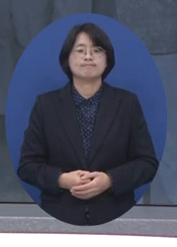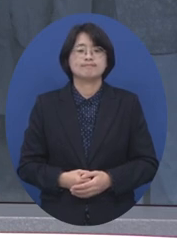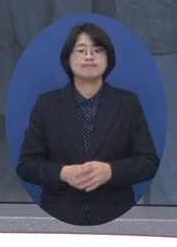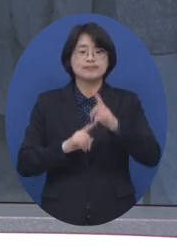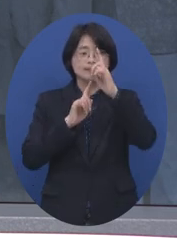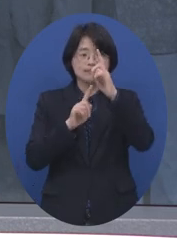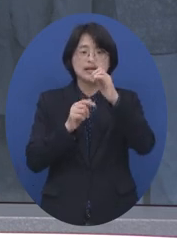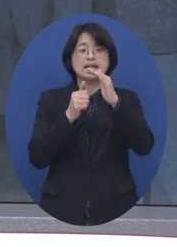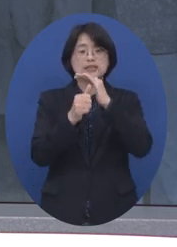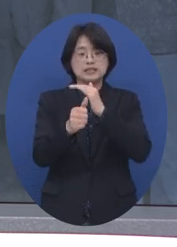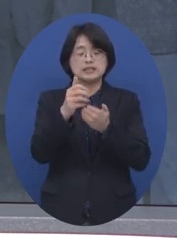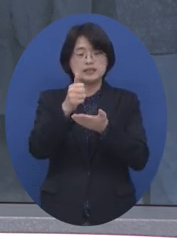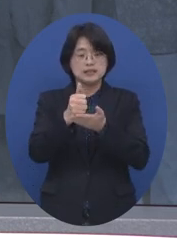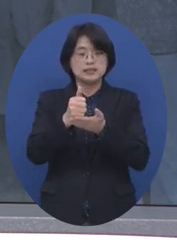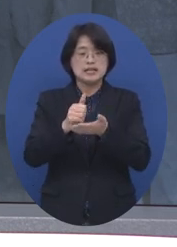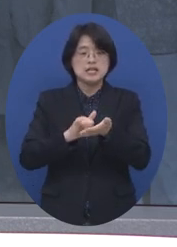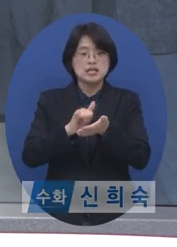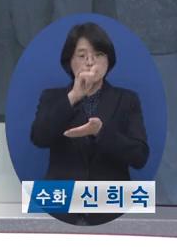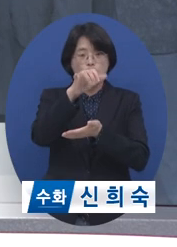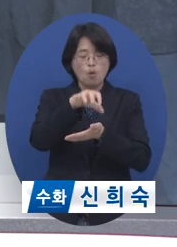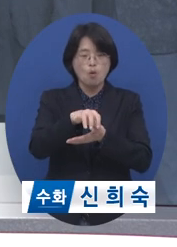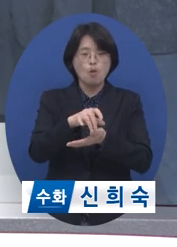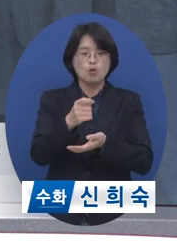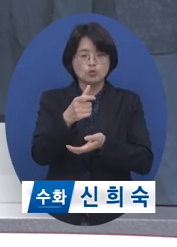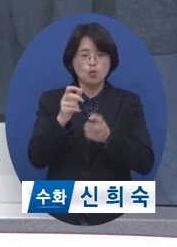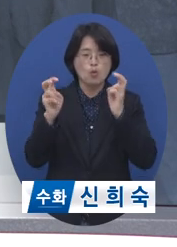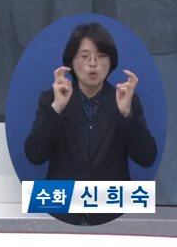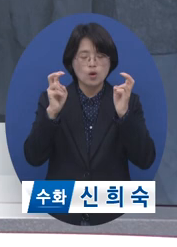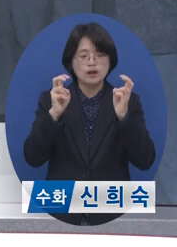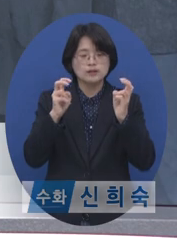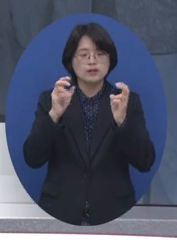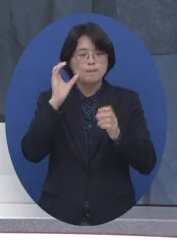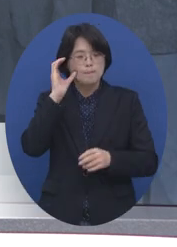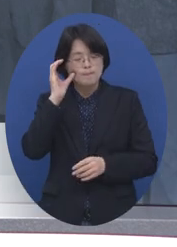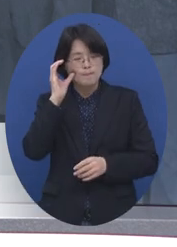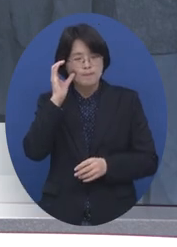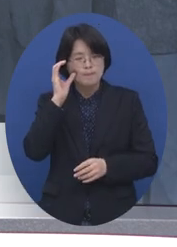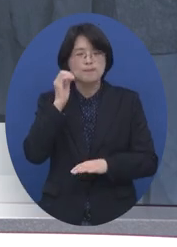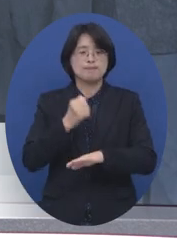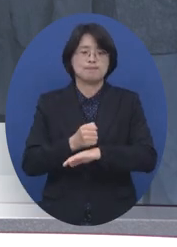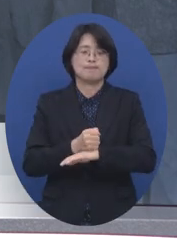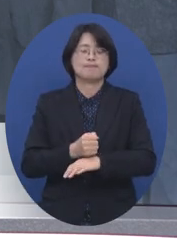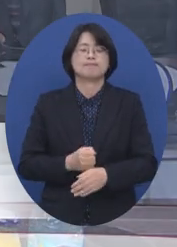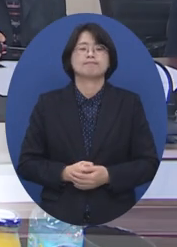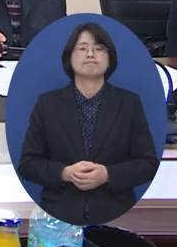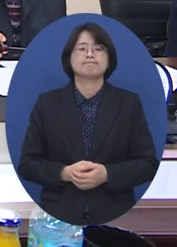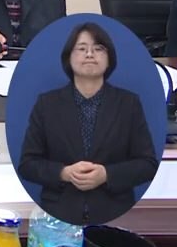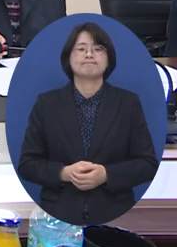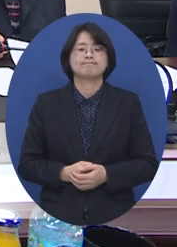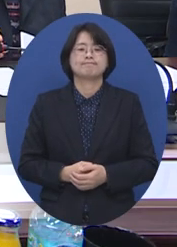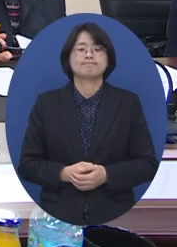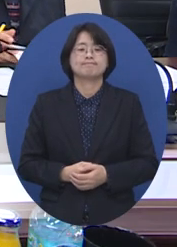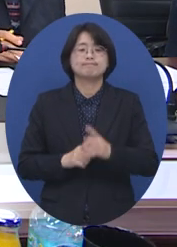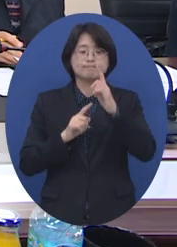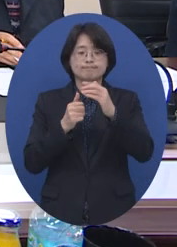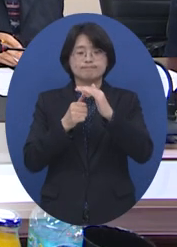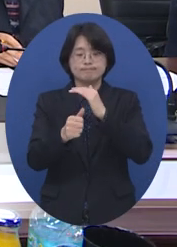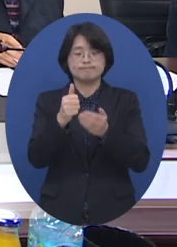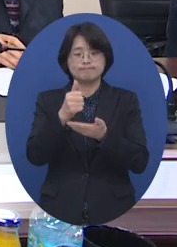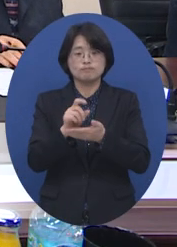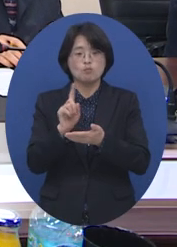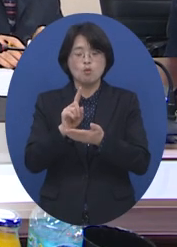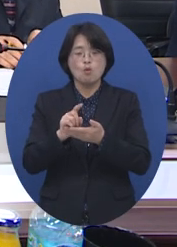이재명 경기도지사가 김포시 소재 중소기업을 찾아 각종 애로사항과 건의사항을 듣는 자리를 가졌습니다. 이 지사는 우리 사회